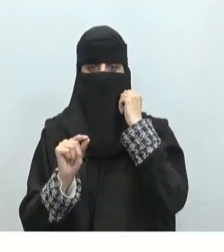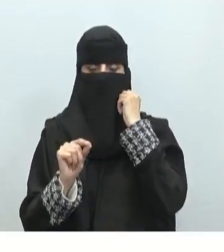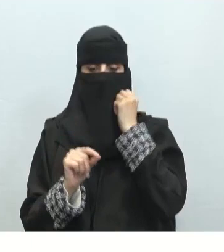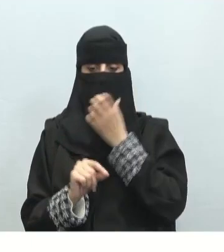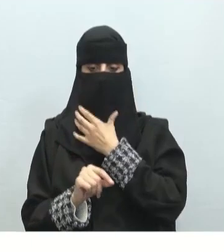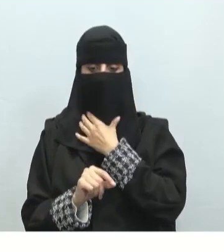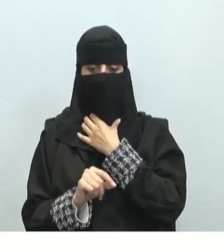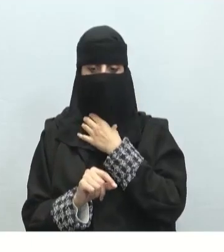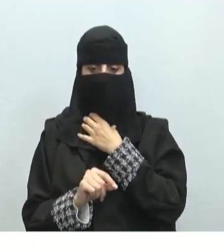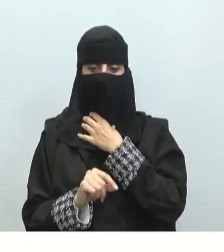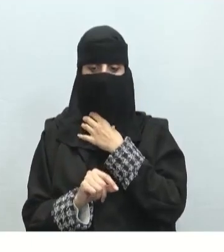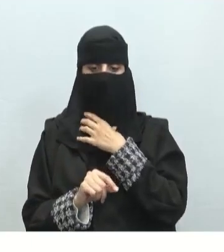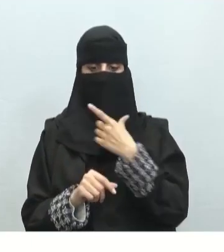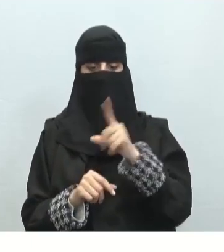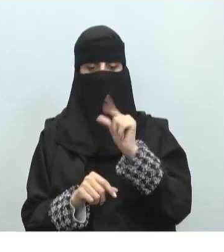هند